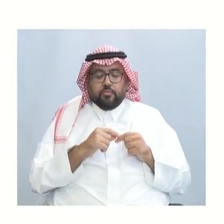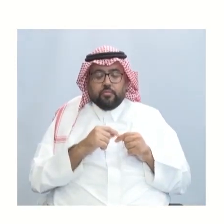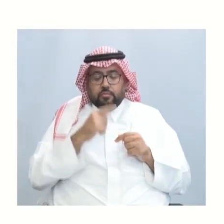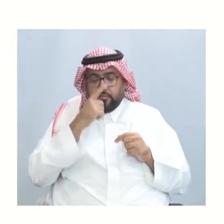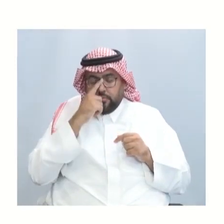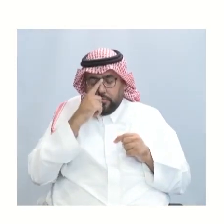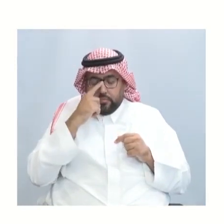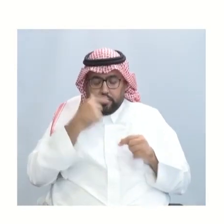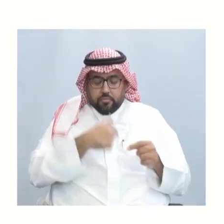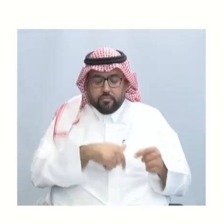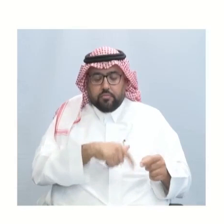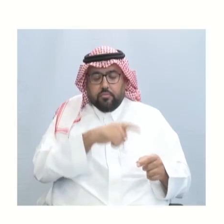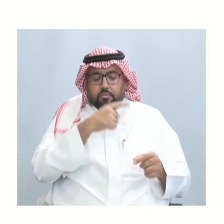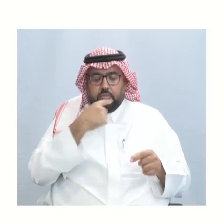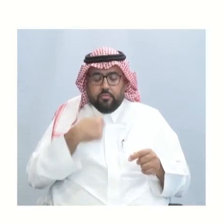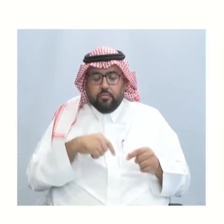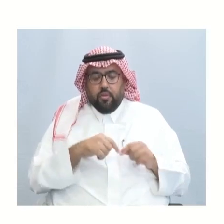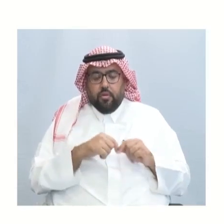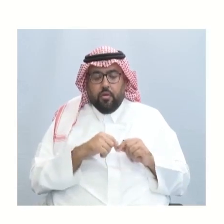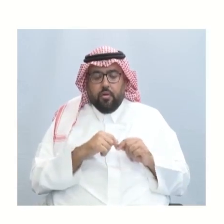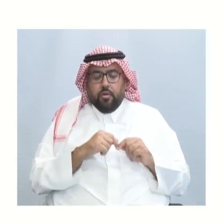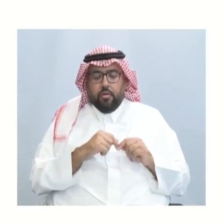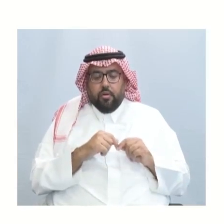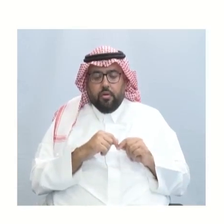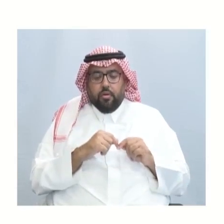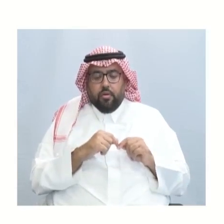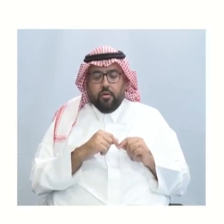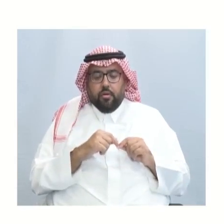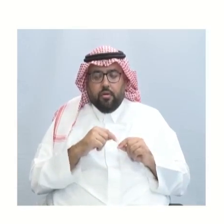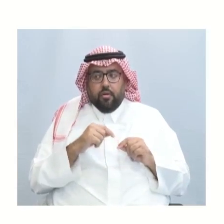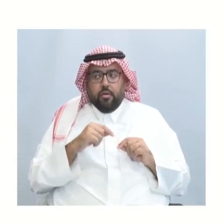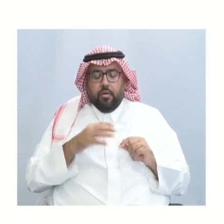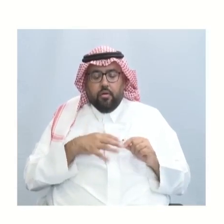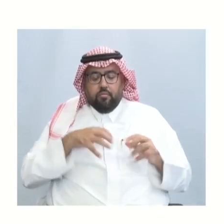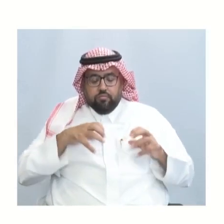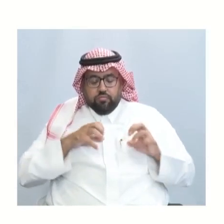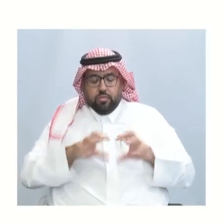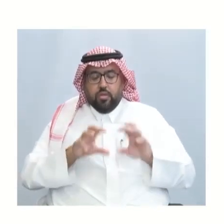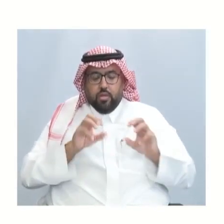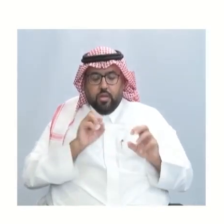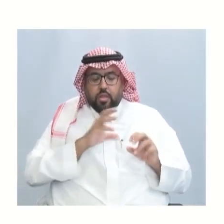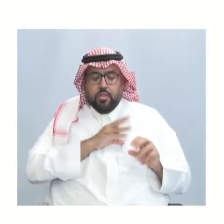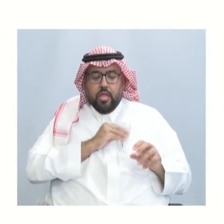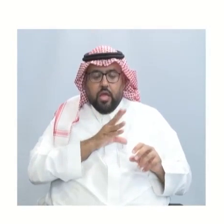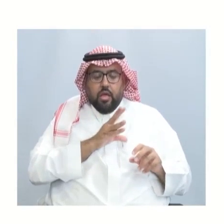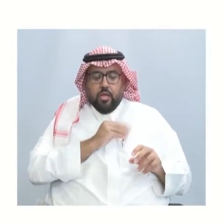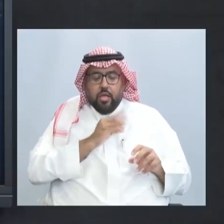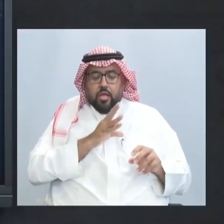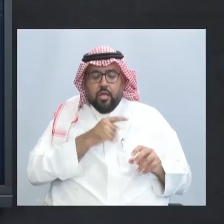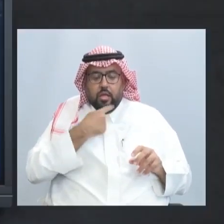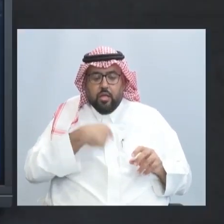الدم المؤكسج الى الاذين الايسر ثم الى البطين الايسر ثم يضخ البطين الايسر الدم المؤكسج الى